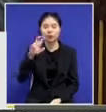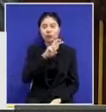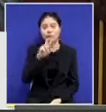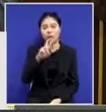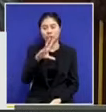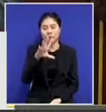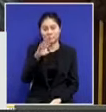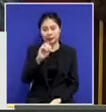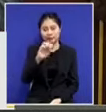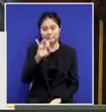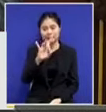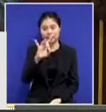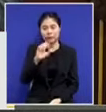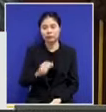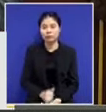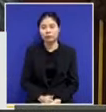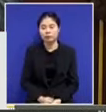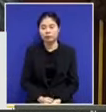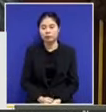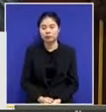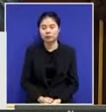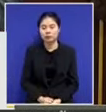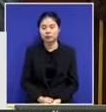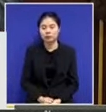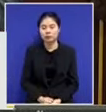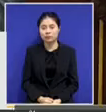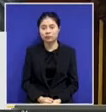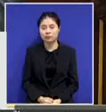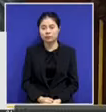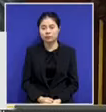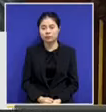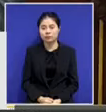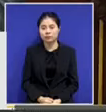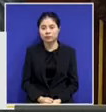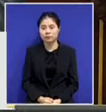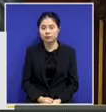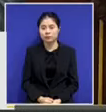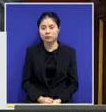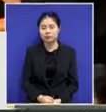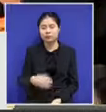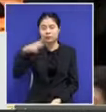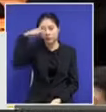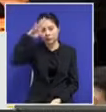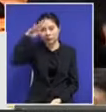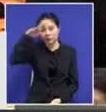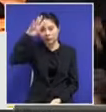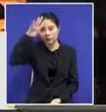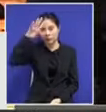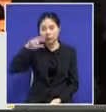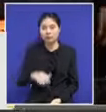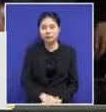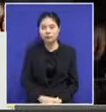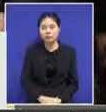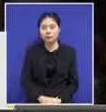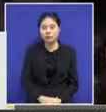248นายธีรชัยพันธุมาศ นายธนาธรจึงรุ่งเรืองกิจครับ